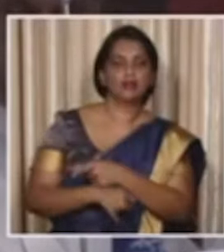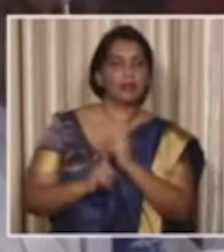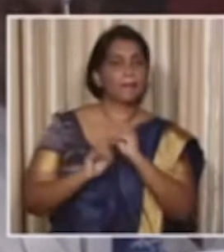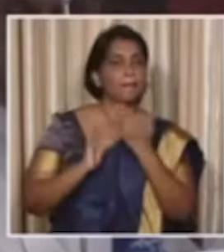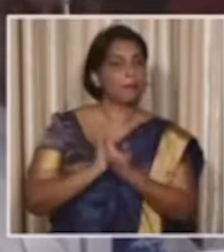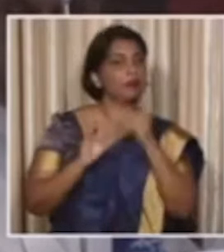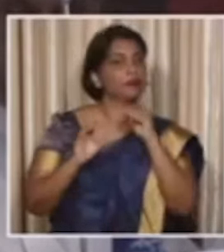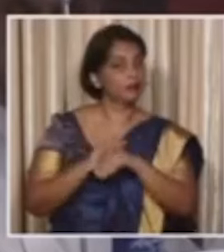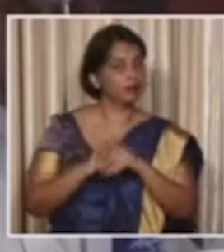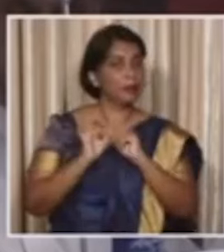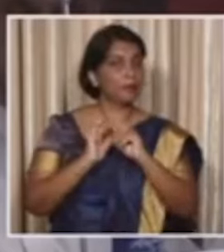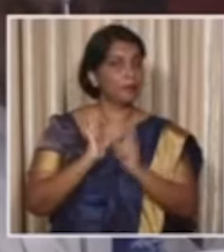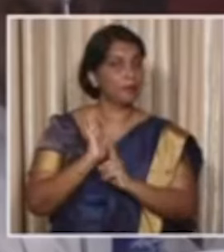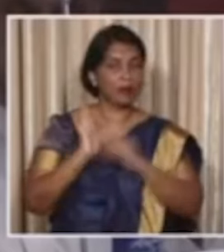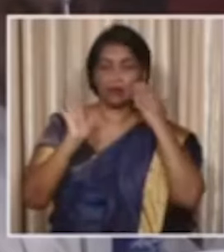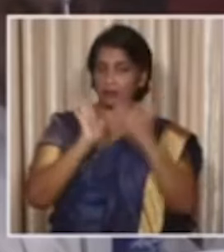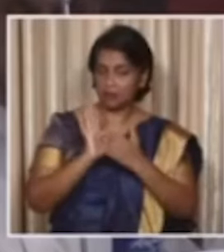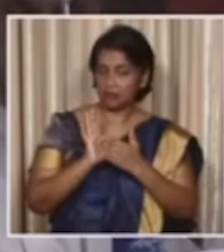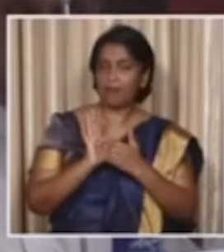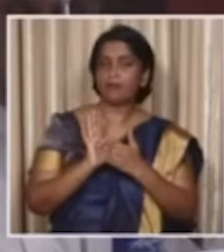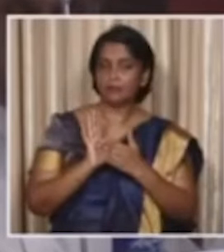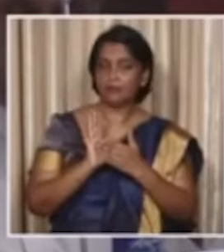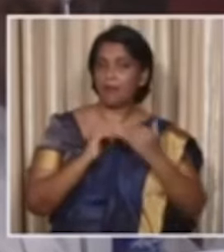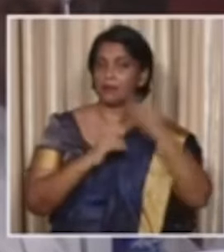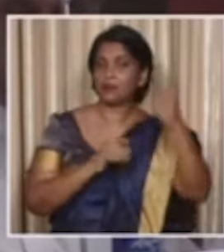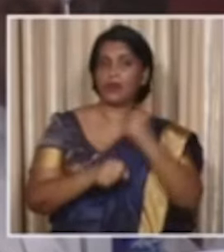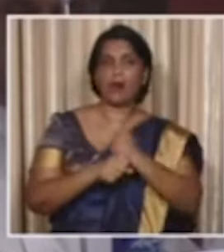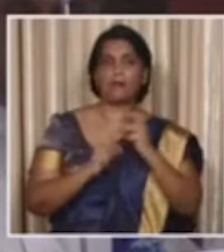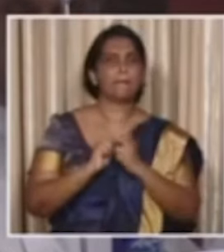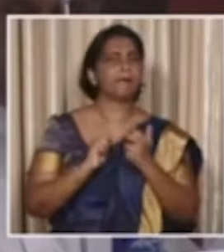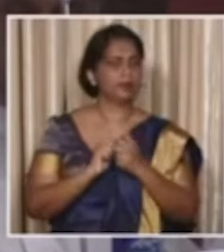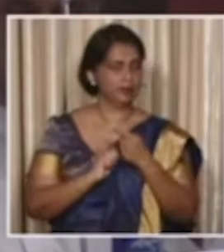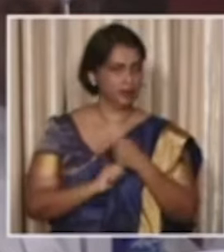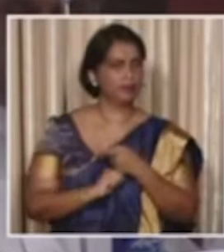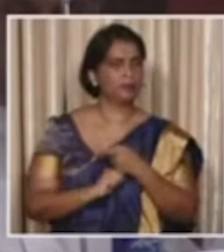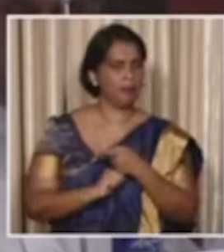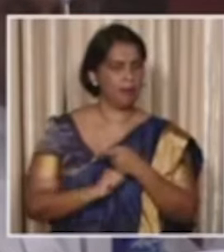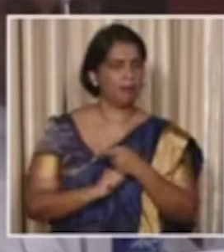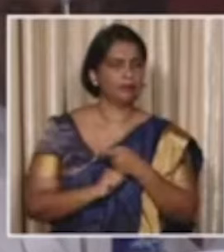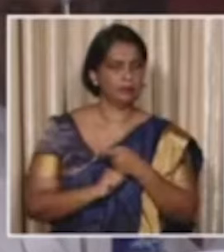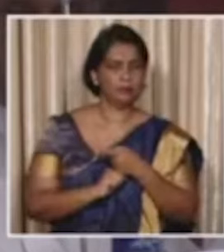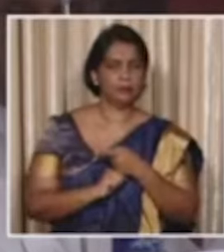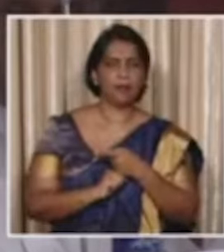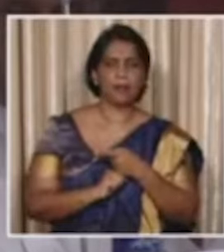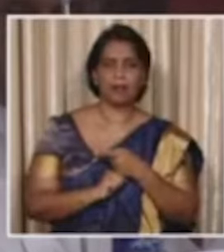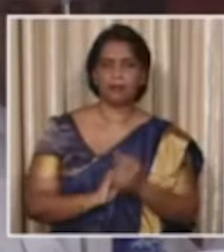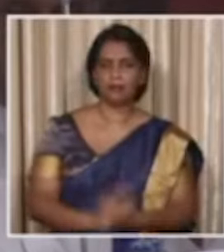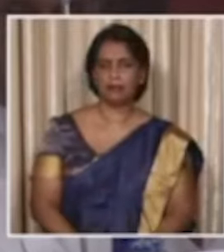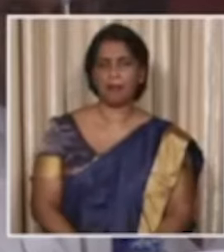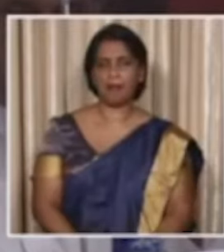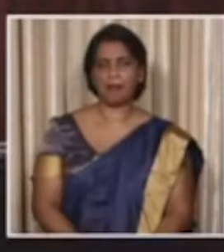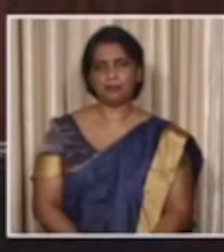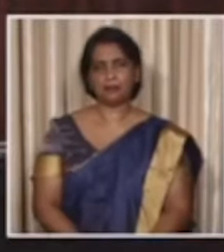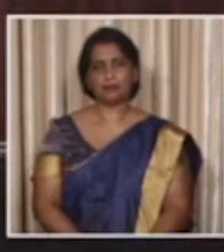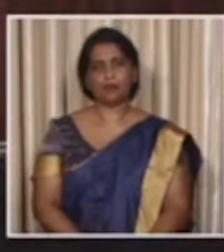ප්‍රතිපත්ති ඇතුළත් කළ පරතක් ඉදිරිපත් කරුවාම අනාගත ආණ්ඩුවට ප්‍රශ්නයක් එනවා. හොඳයි ගරුවන්තෝ පනත ඉදිරිපත් කරන් බලමු. හොඳයි